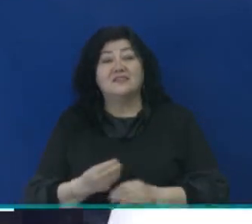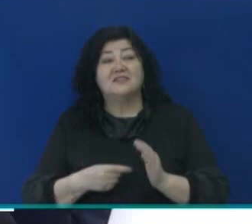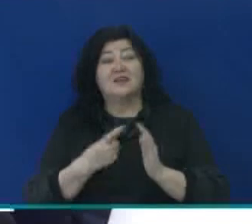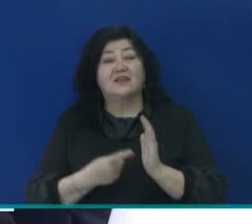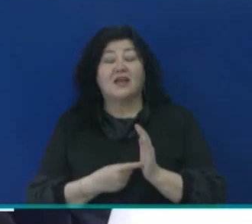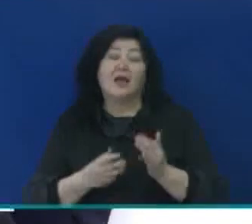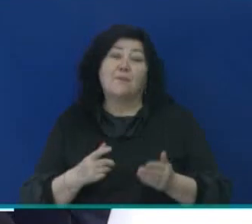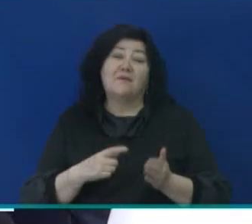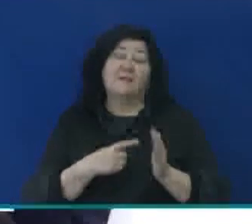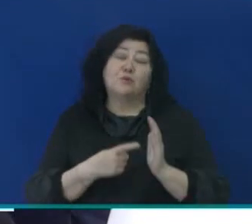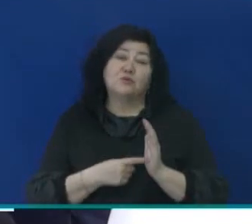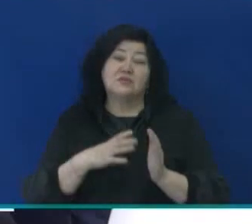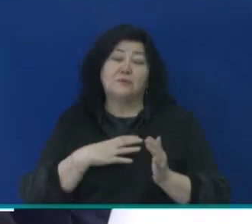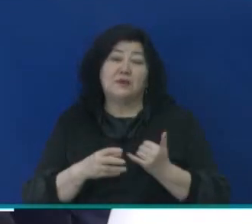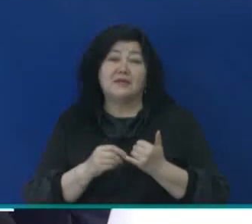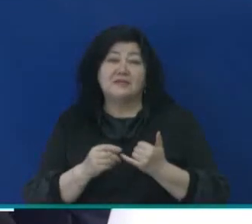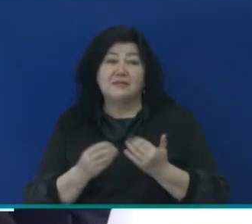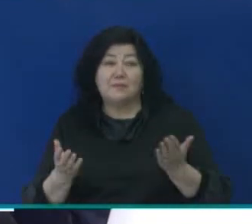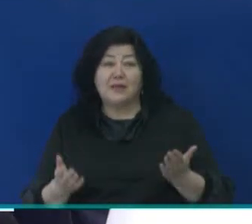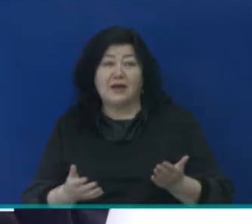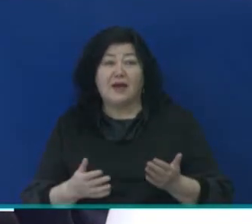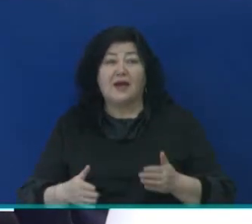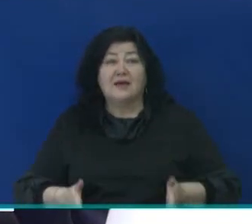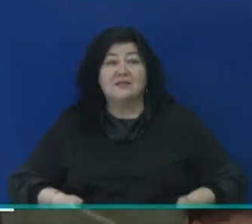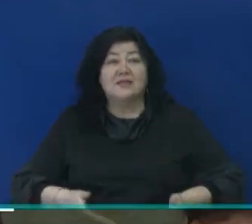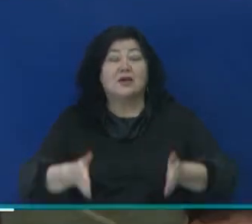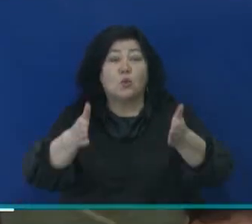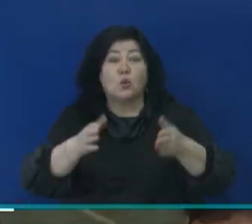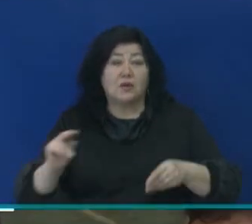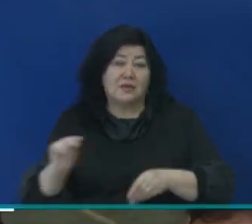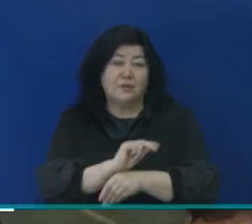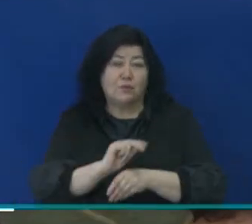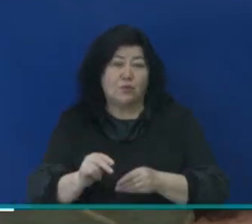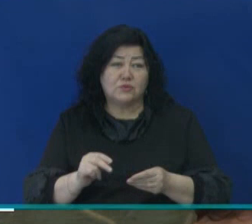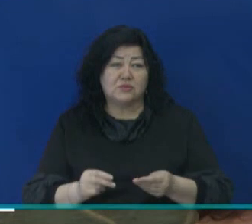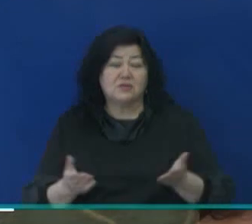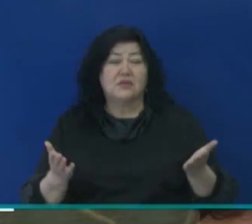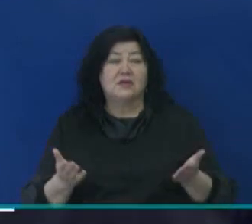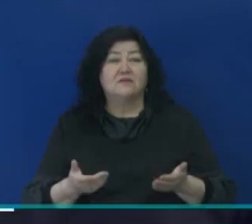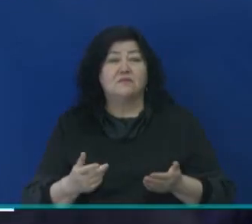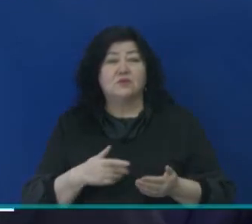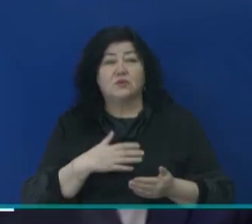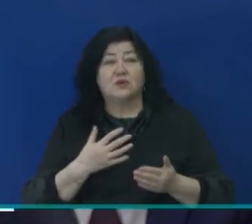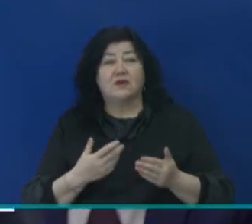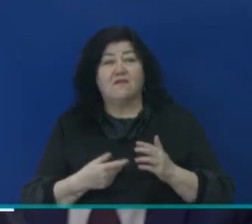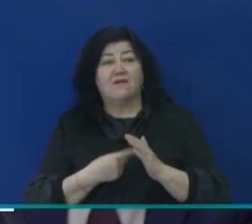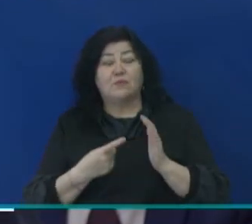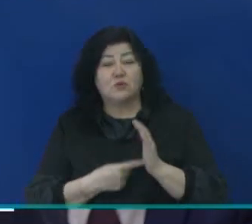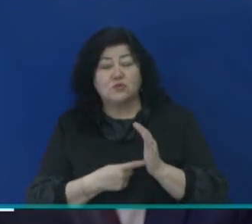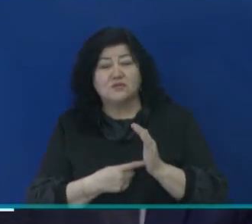үй, жер мәселелері, Қалбатау Майқапшағай тас жолының аяқталу мерзімі және аудандық аурухананың жайы болды.